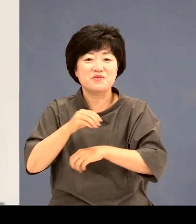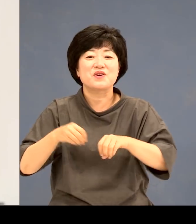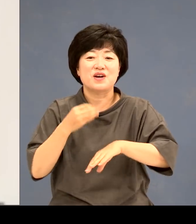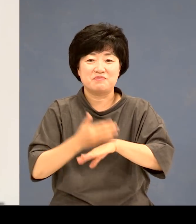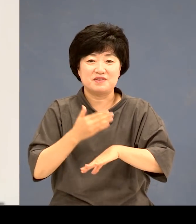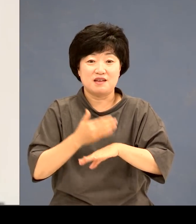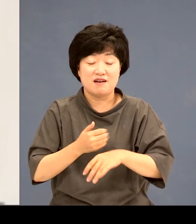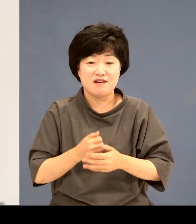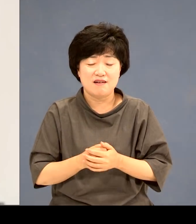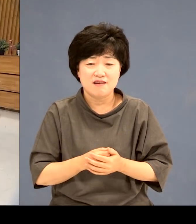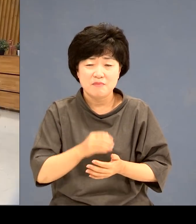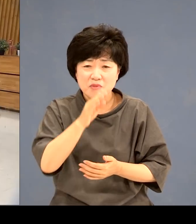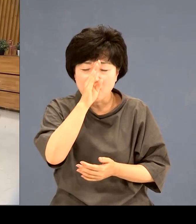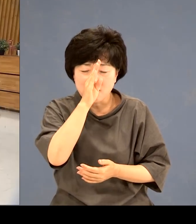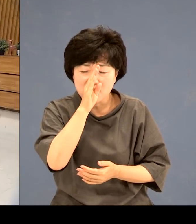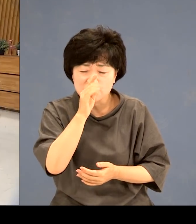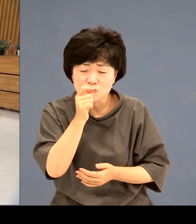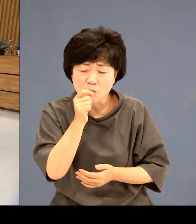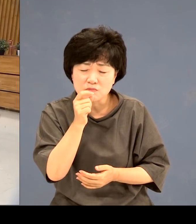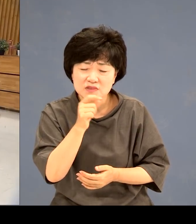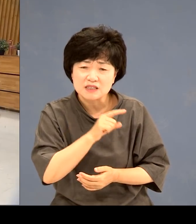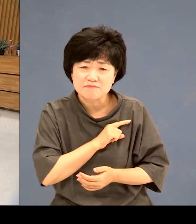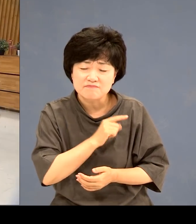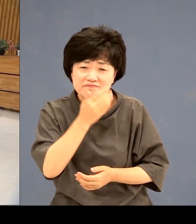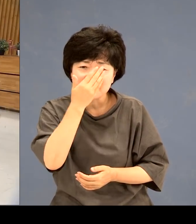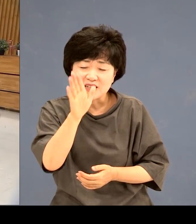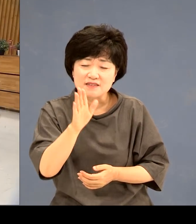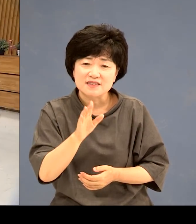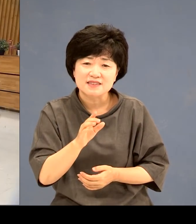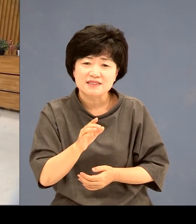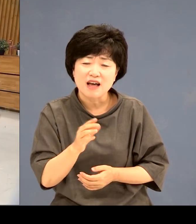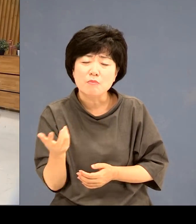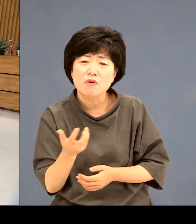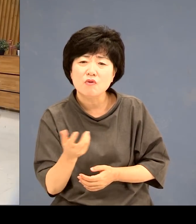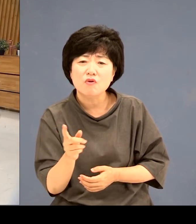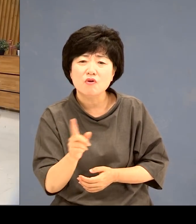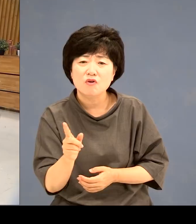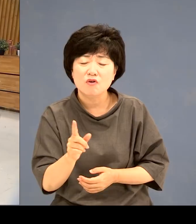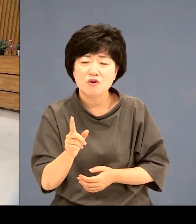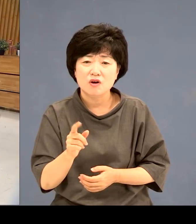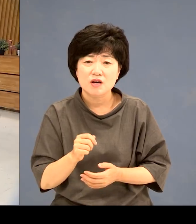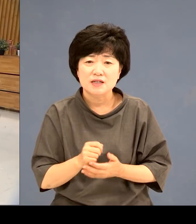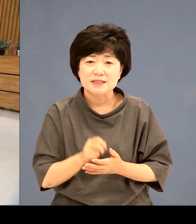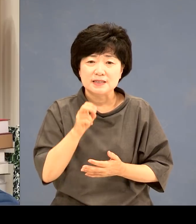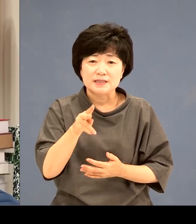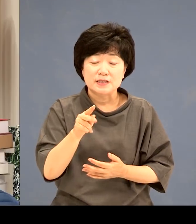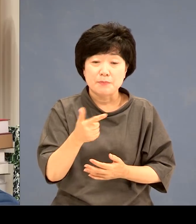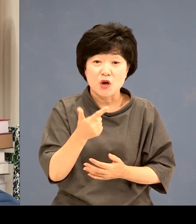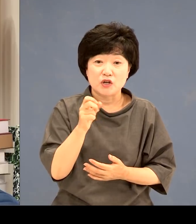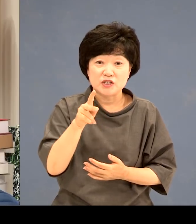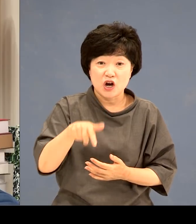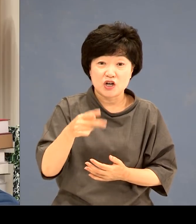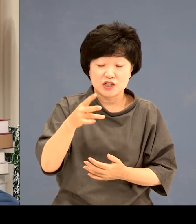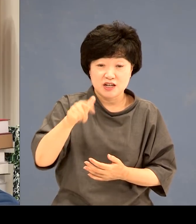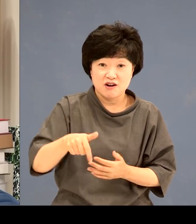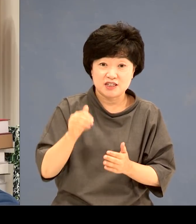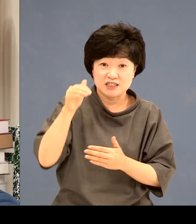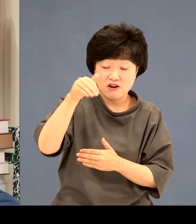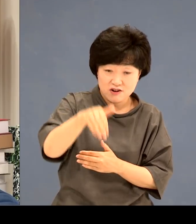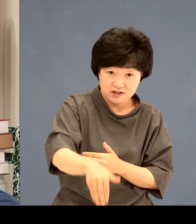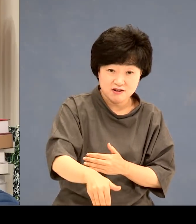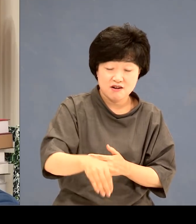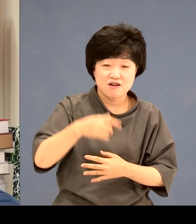더 감사합니다. 아니 근데 그 질환이 좀 사실 좀 낯선데 어떤 그 증후가 있나요? 어떻게 아픈 질병인가요? 이게 좀